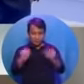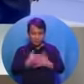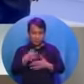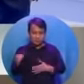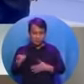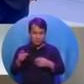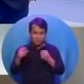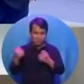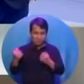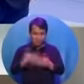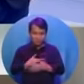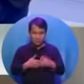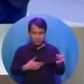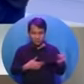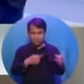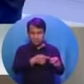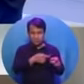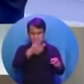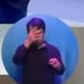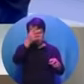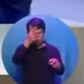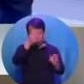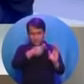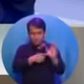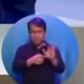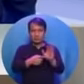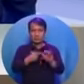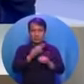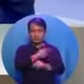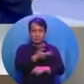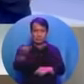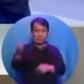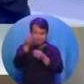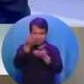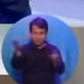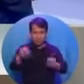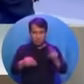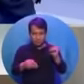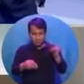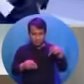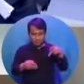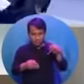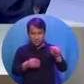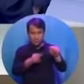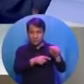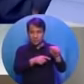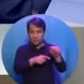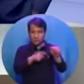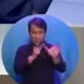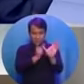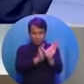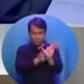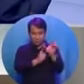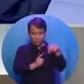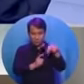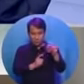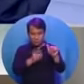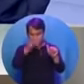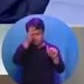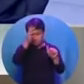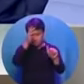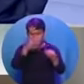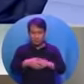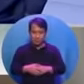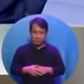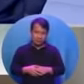ng mga taong lumaban sa inyo kasi pinangangalanda ka nyo ata o kalat na kalat ng chismis na NPA yung sino ba doon, tatay mo?